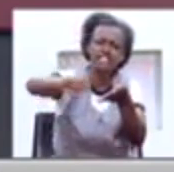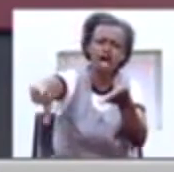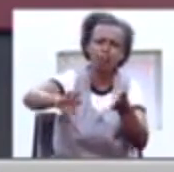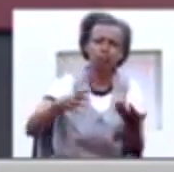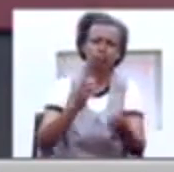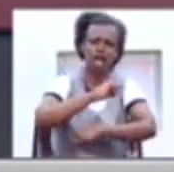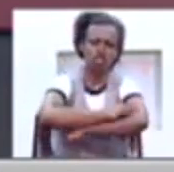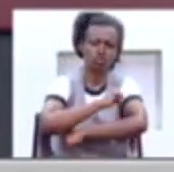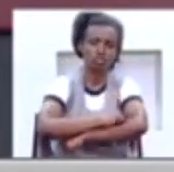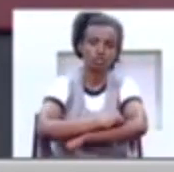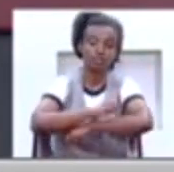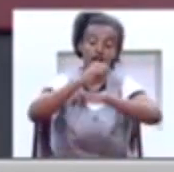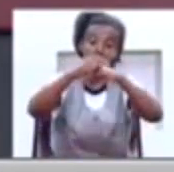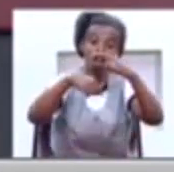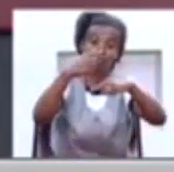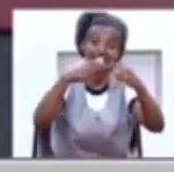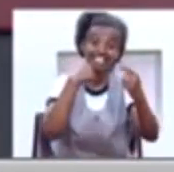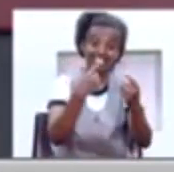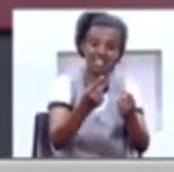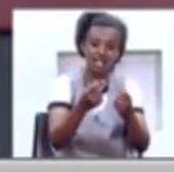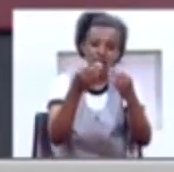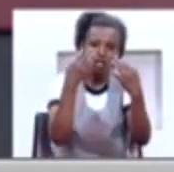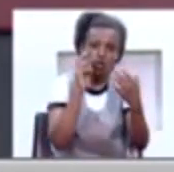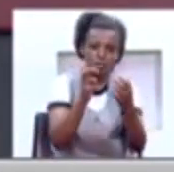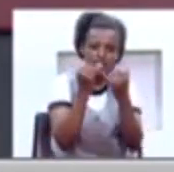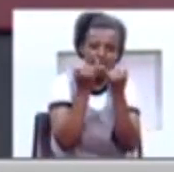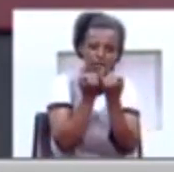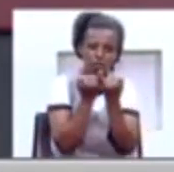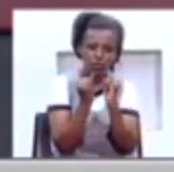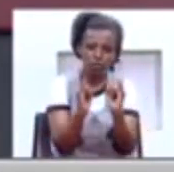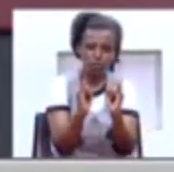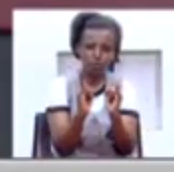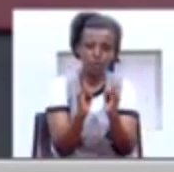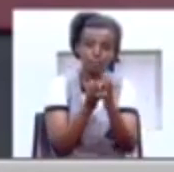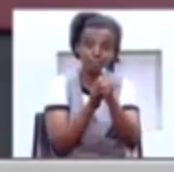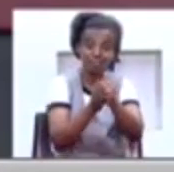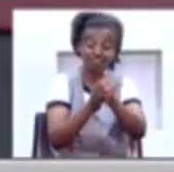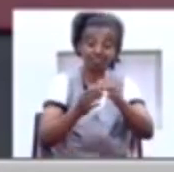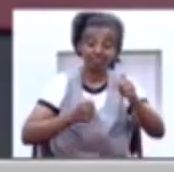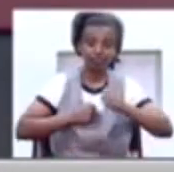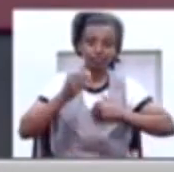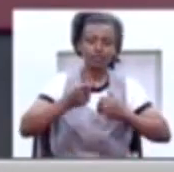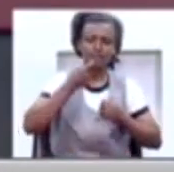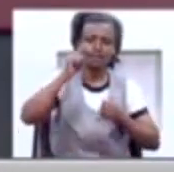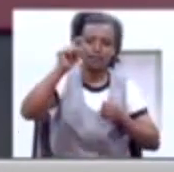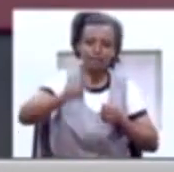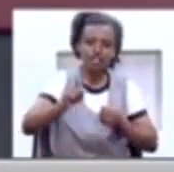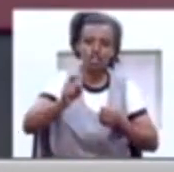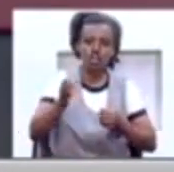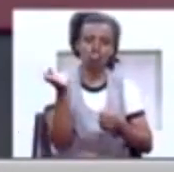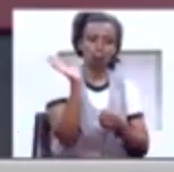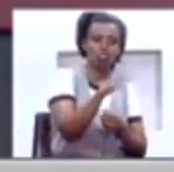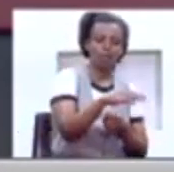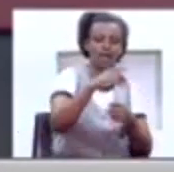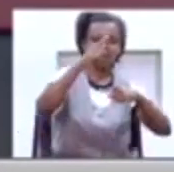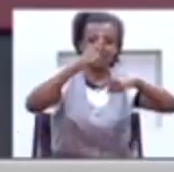Habyarimana yavuze hano agakomeza ati tumaze kubona ubwigenge abategetsi b'u Rwanda basanze ari ngombwa gusubira muri